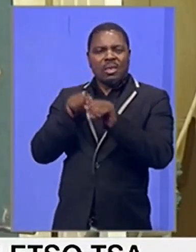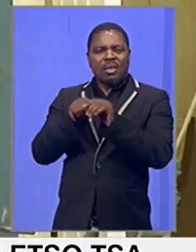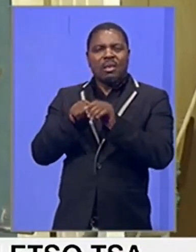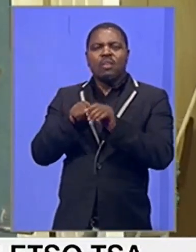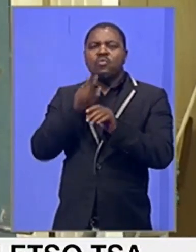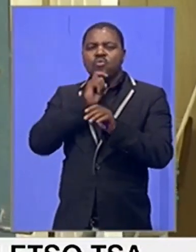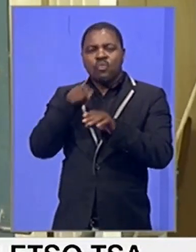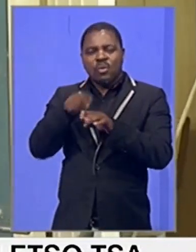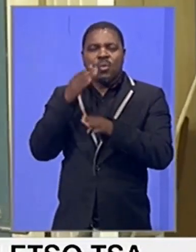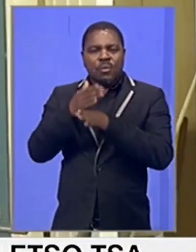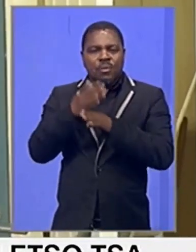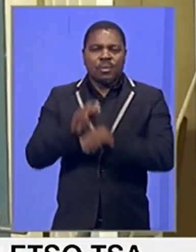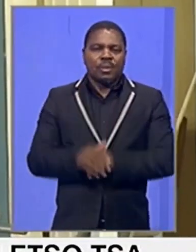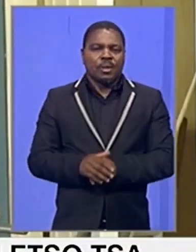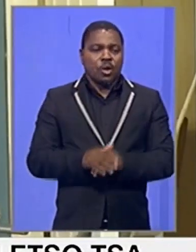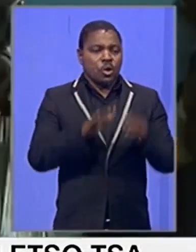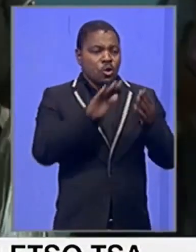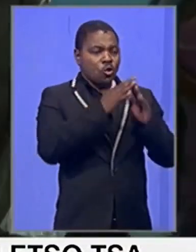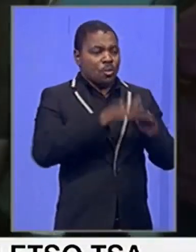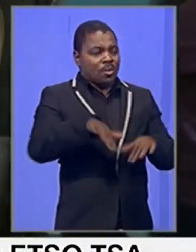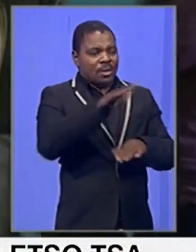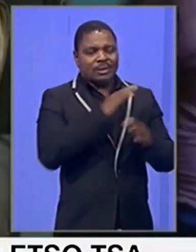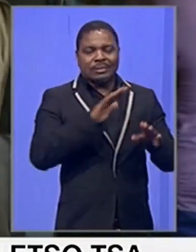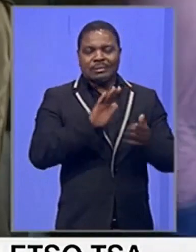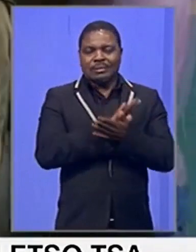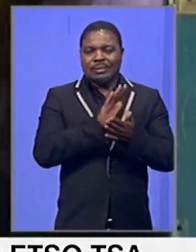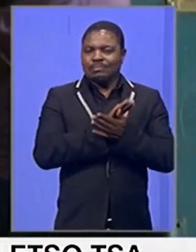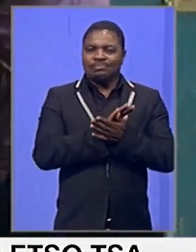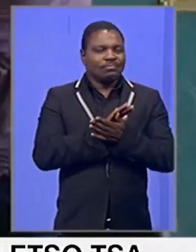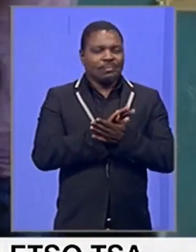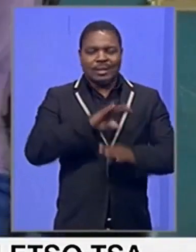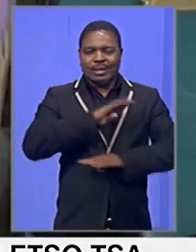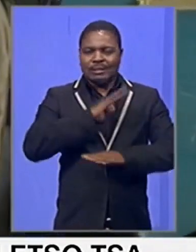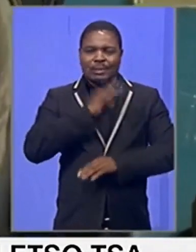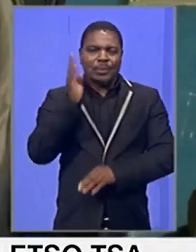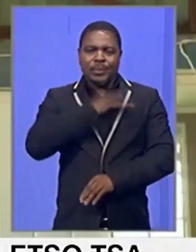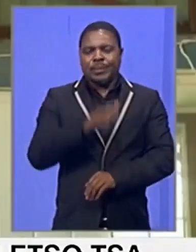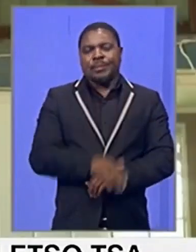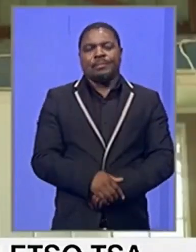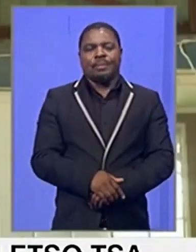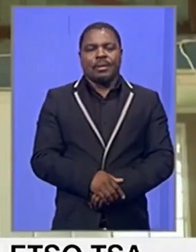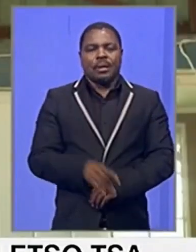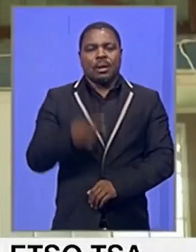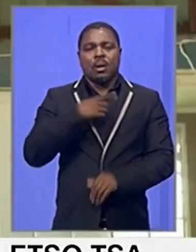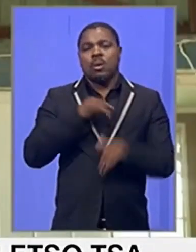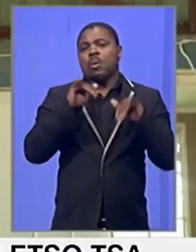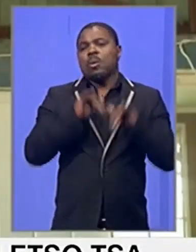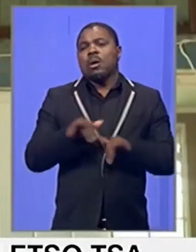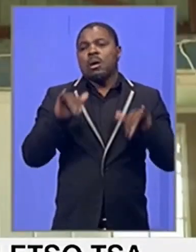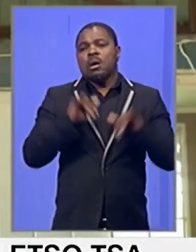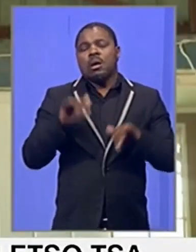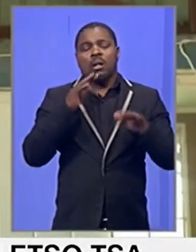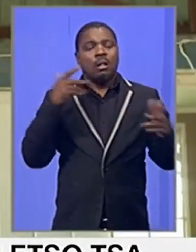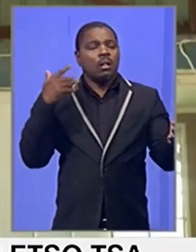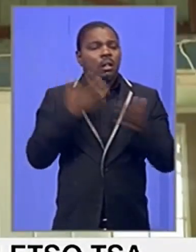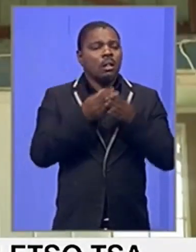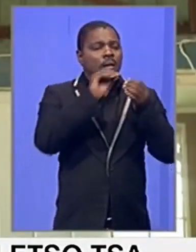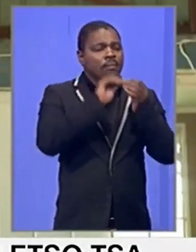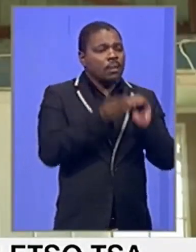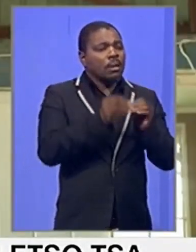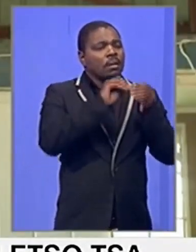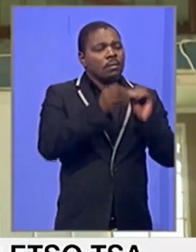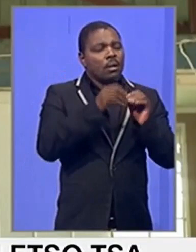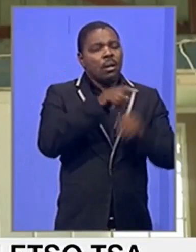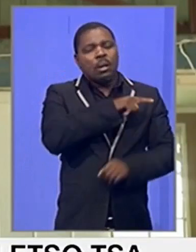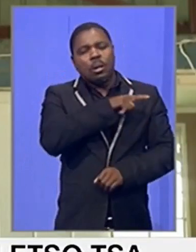Mme baagi ba re ga ba kgotsofala. Since re letetse tleliniki go te tleliniki ya bankanyiwa go